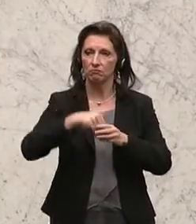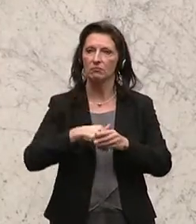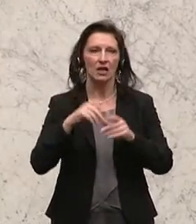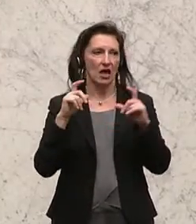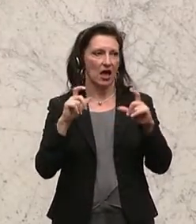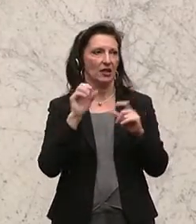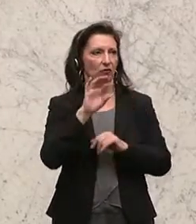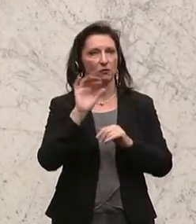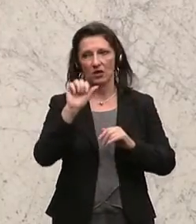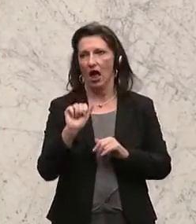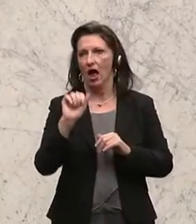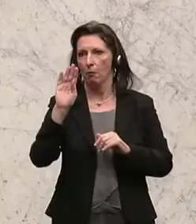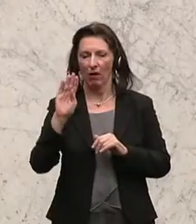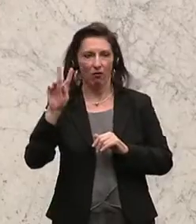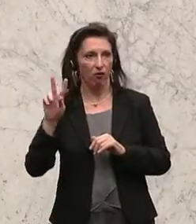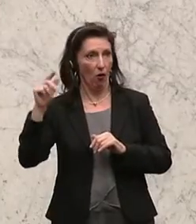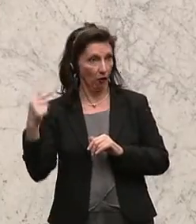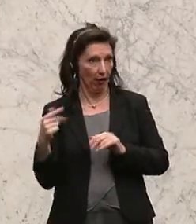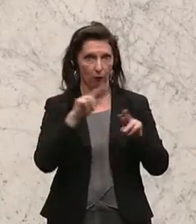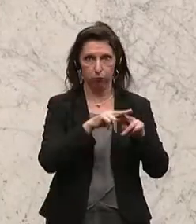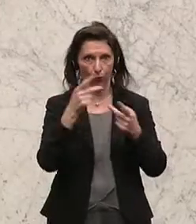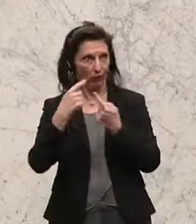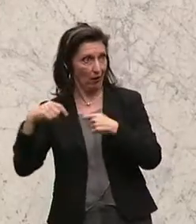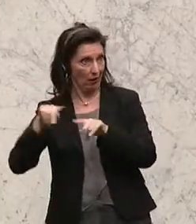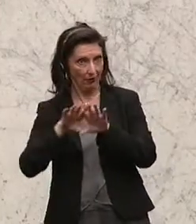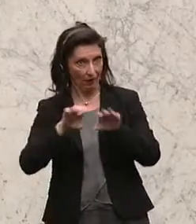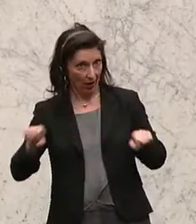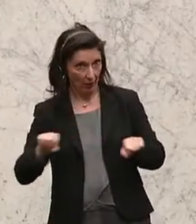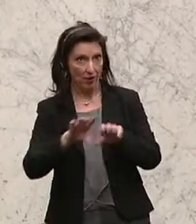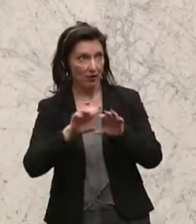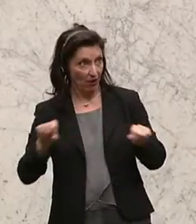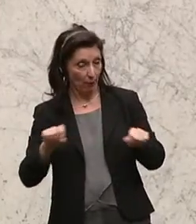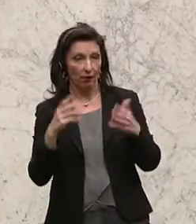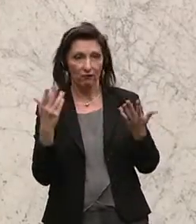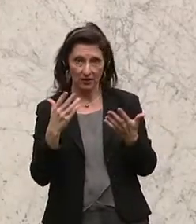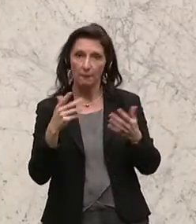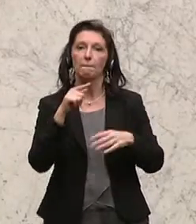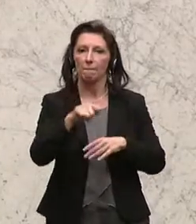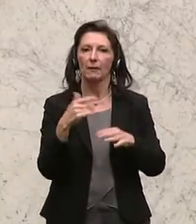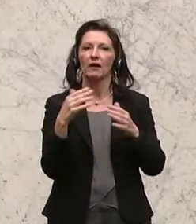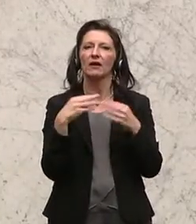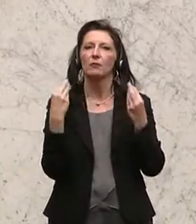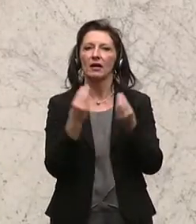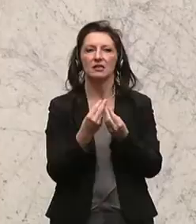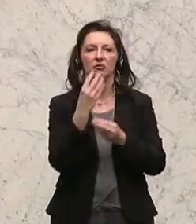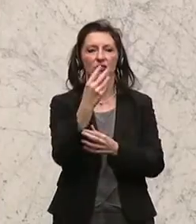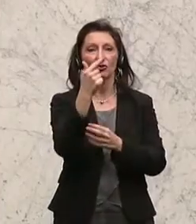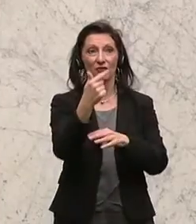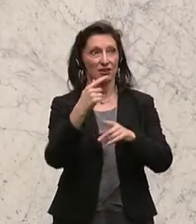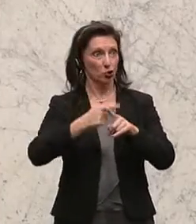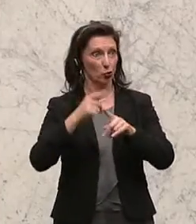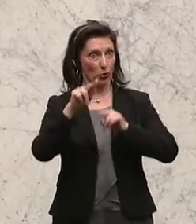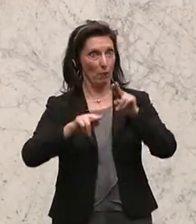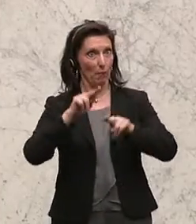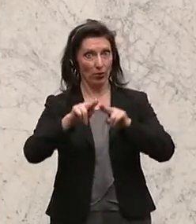Artikel 15a BVG zwischen dem Bund und den Ländern, mit der die Vereinbarung zwischen dem Bund und den Ländern über die gemeinsame Förderung der